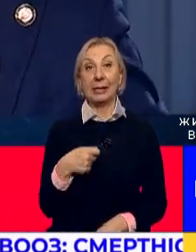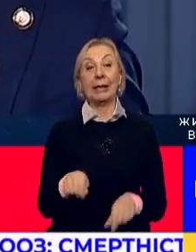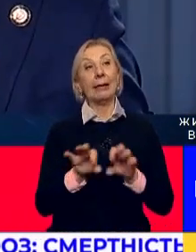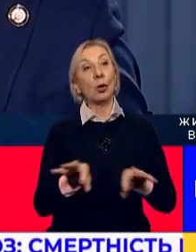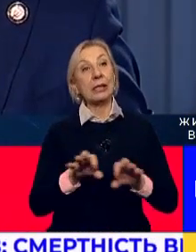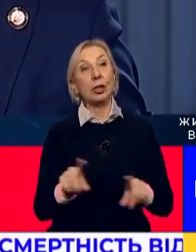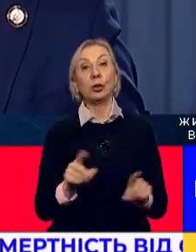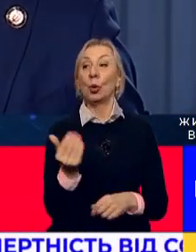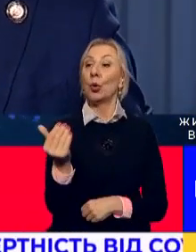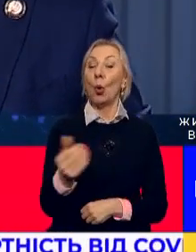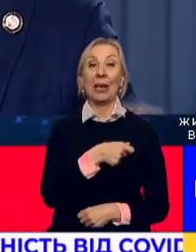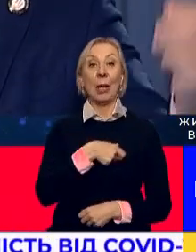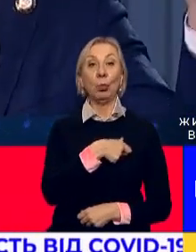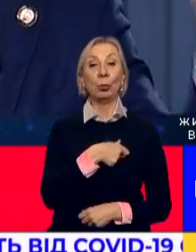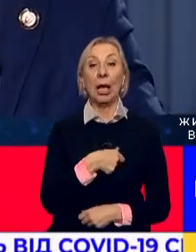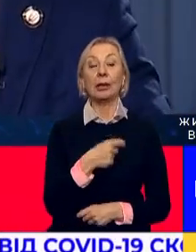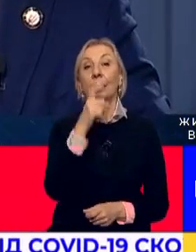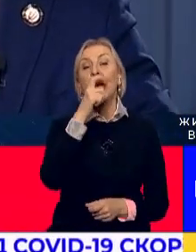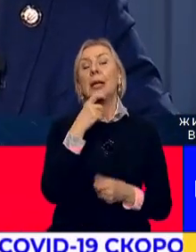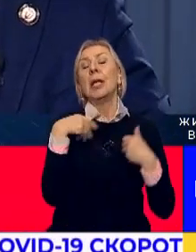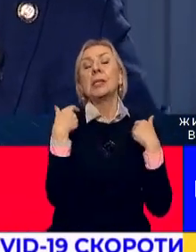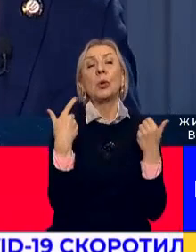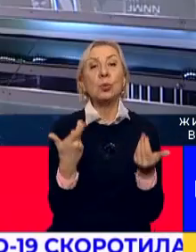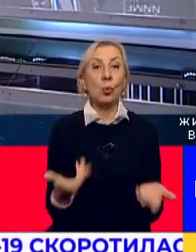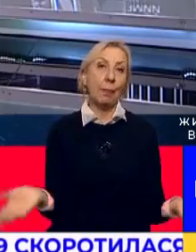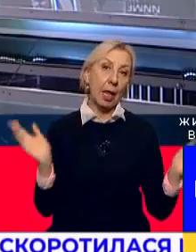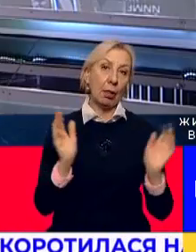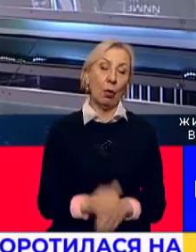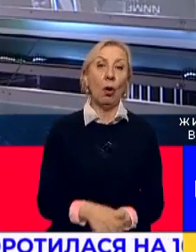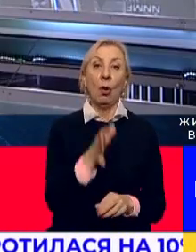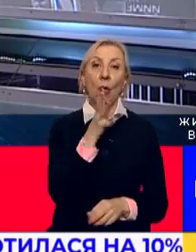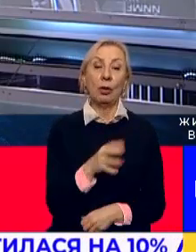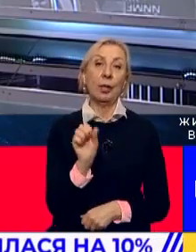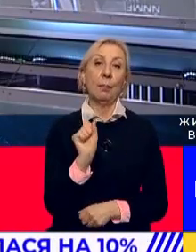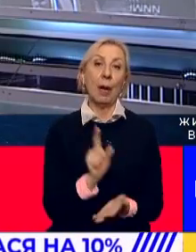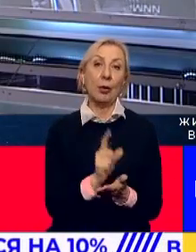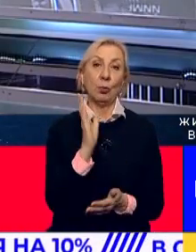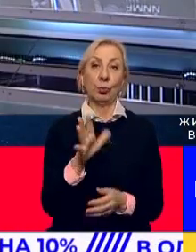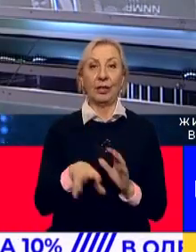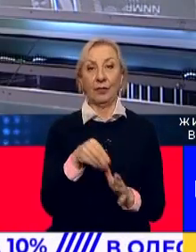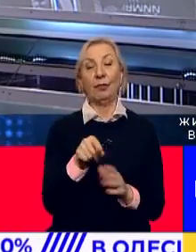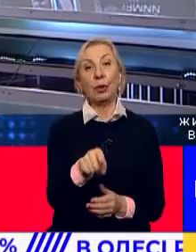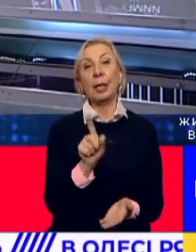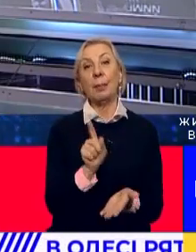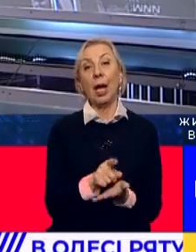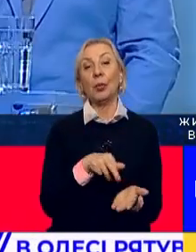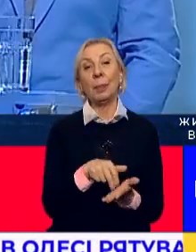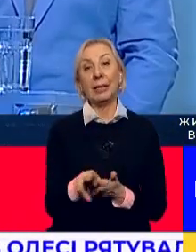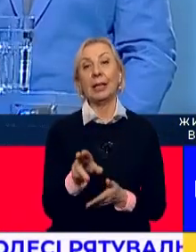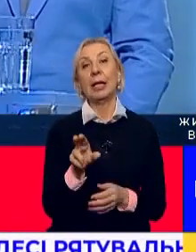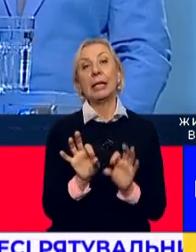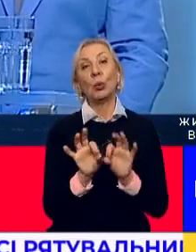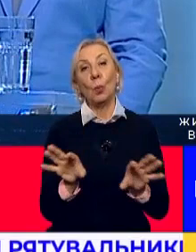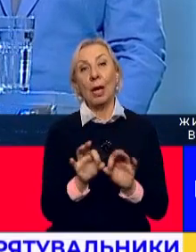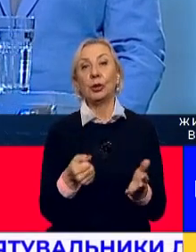що його депутатам і його партії не зрозуміло, коли мають відбуватися вибори, і тому вони мають піти за